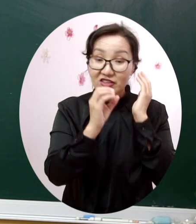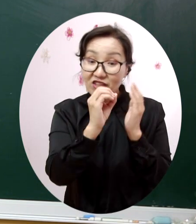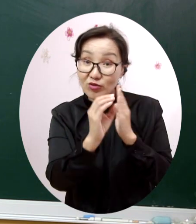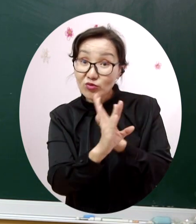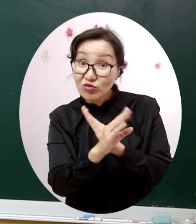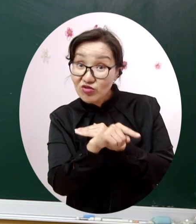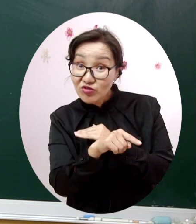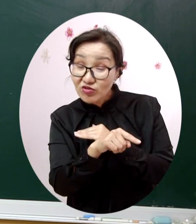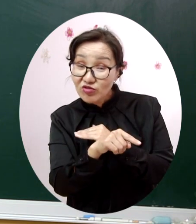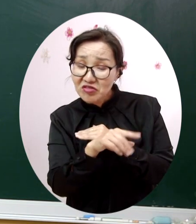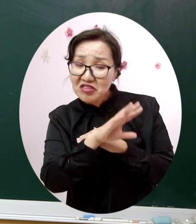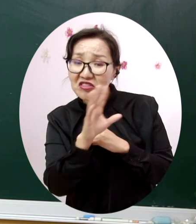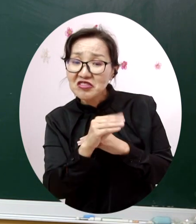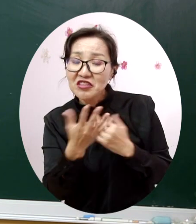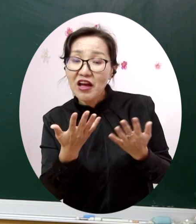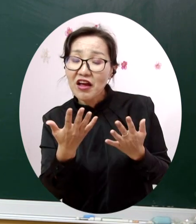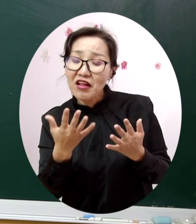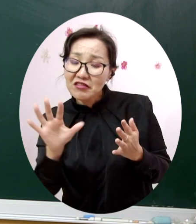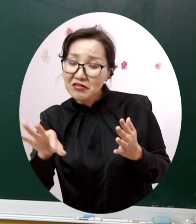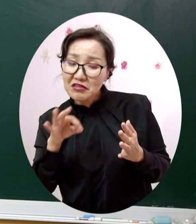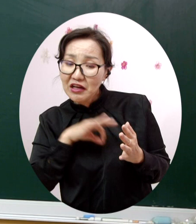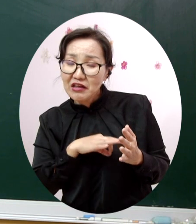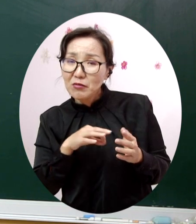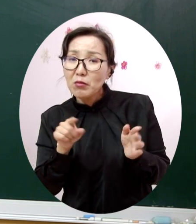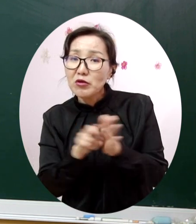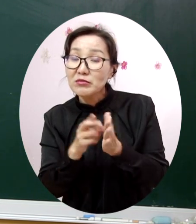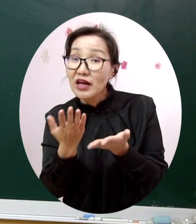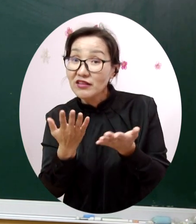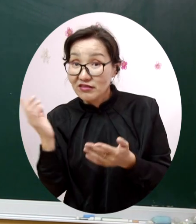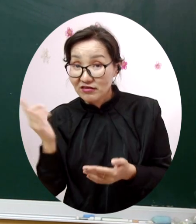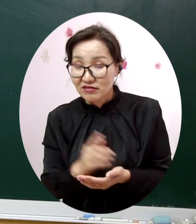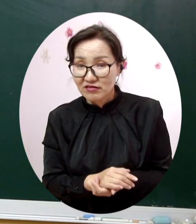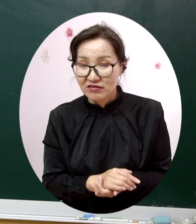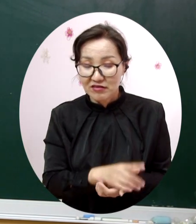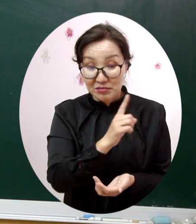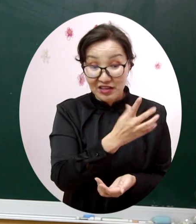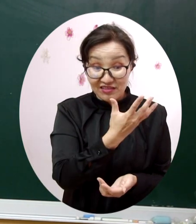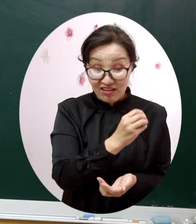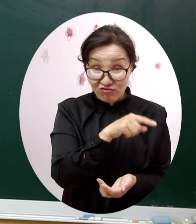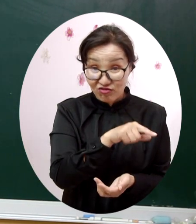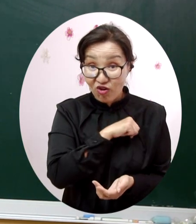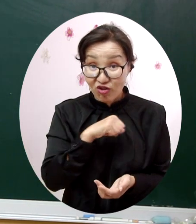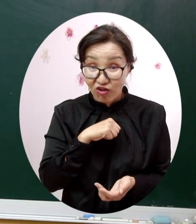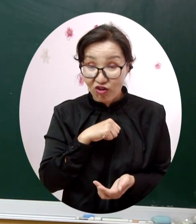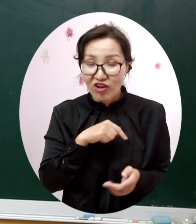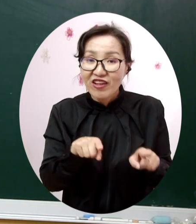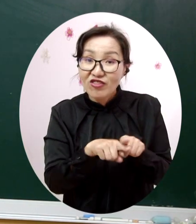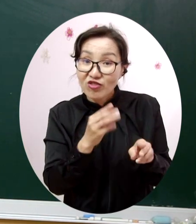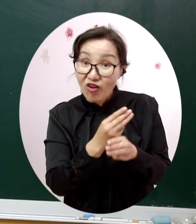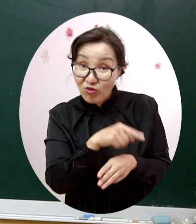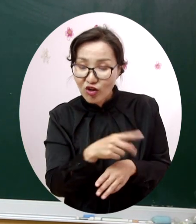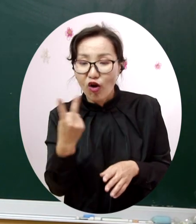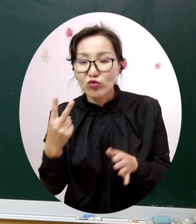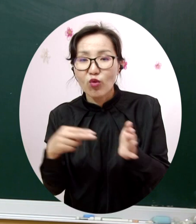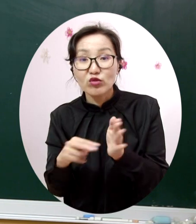тэгэр төгсөн учраас эдгээр шинжүүдийн алийг хангаж байна. За 1050 маань тэгш тоо учраас